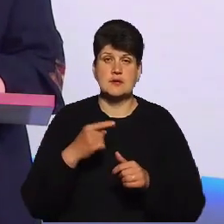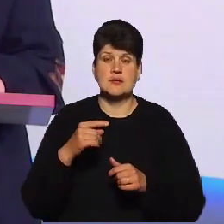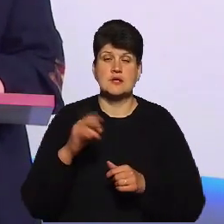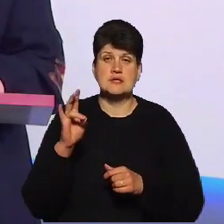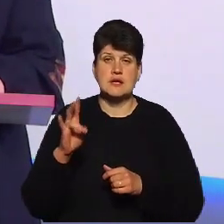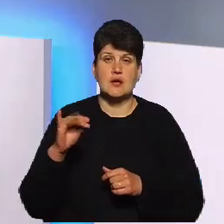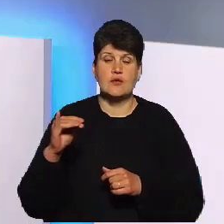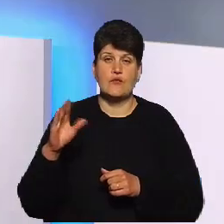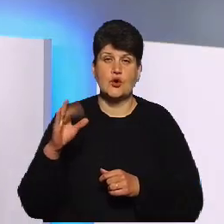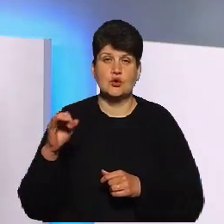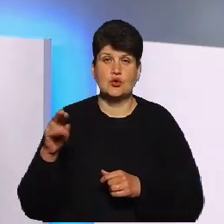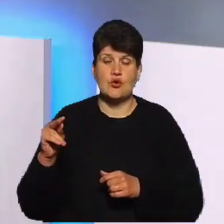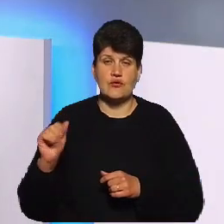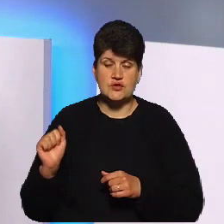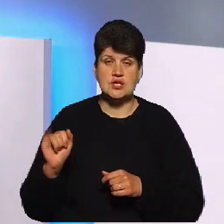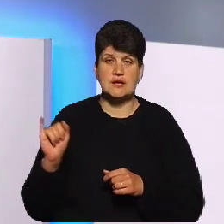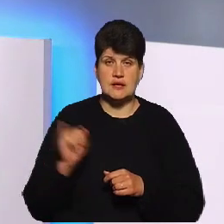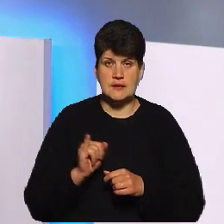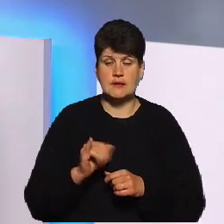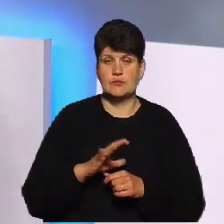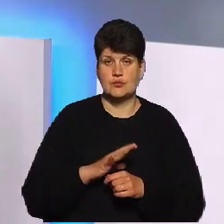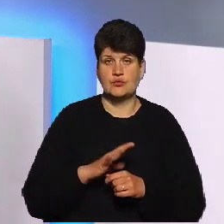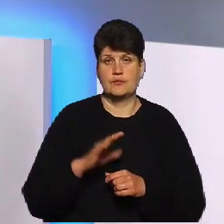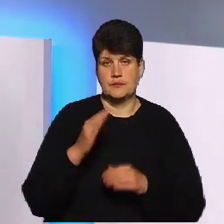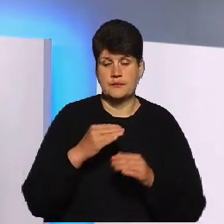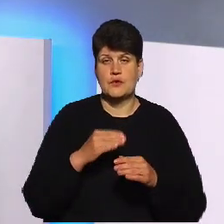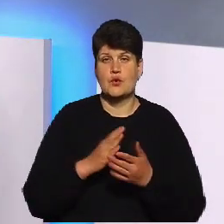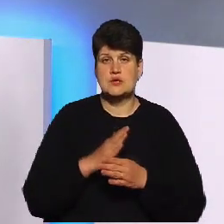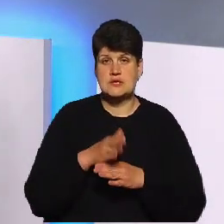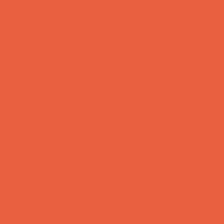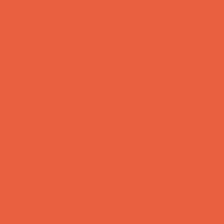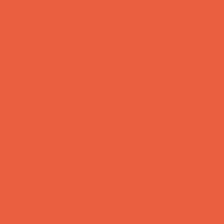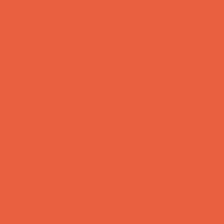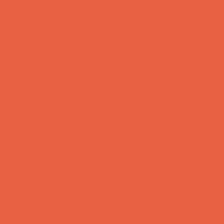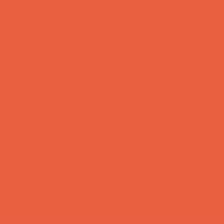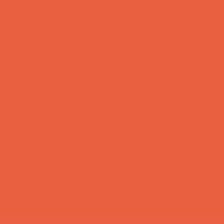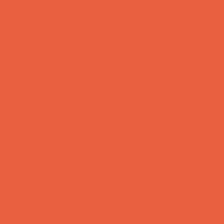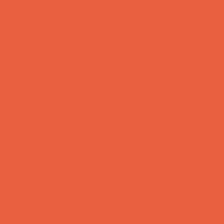мистецької резиденції імені Назарія Войтовича, були в нас в гостях. Дякую вам ще раз за розмову. Глядачам, дякую за увагу.